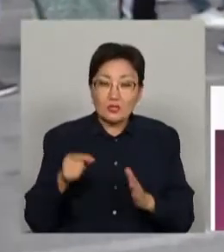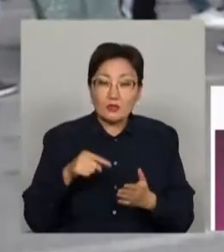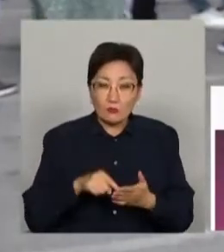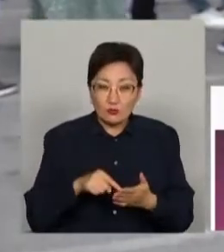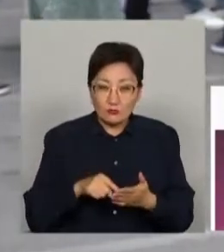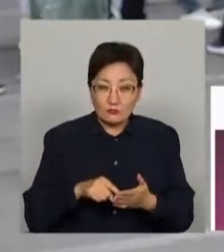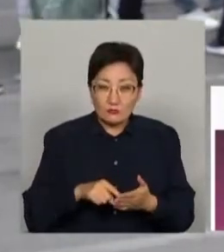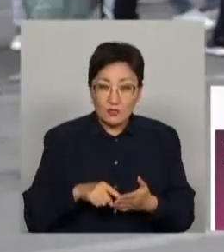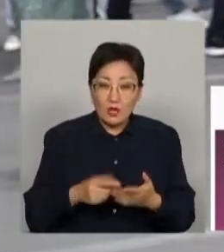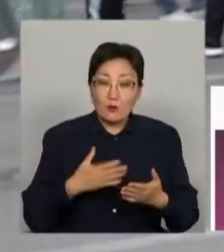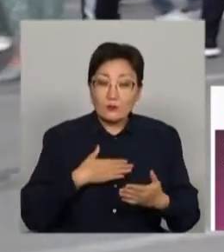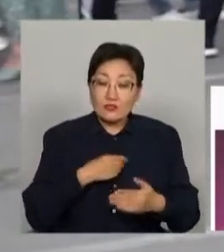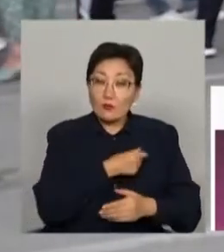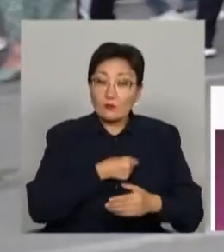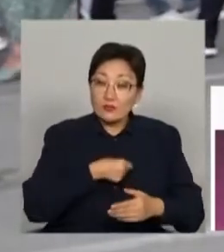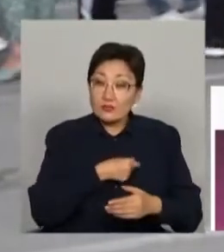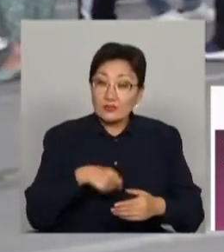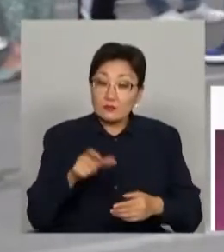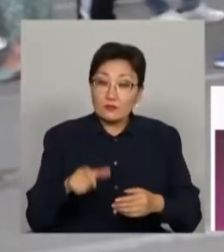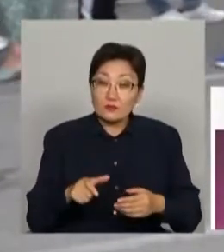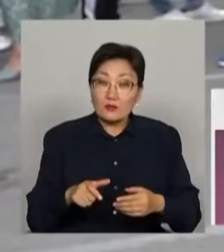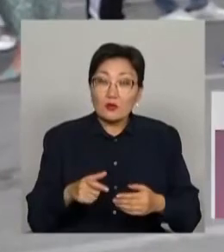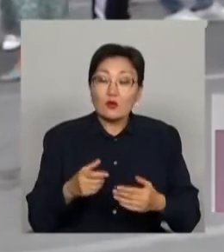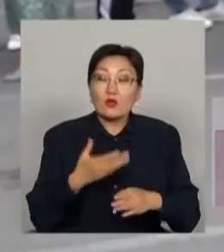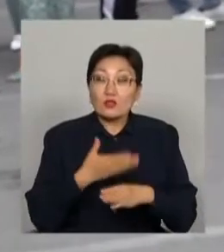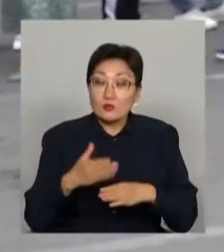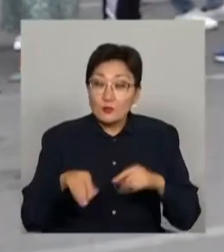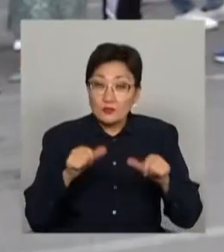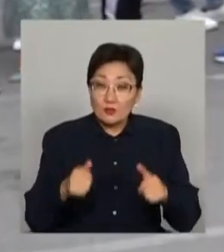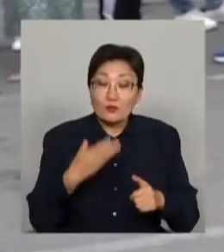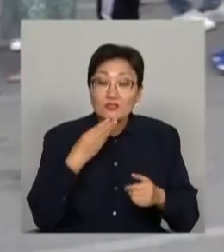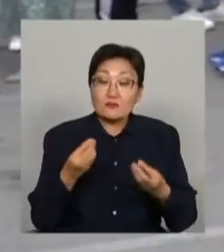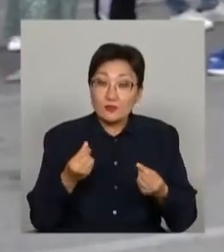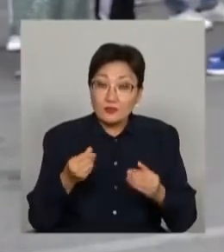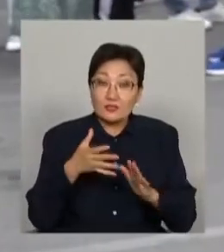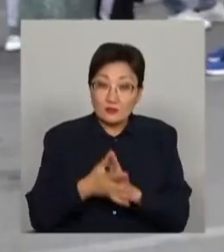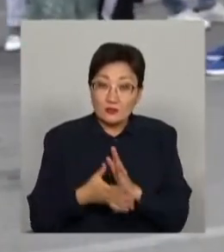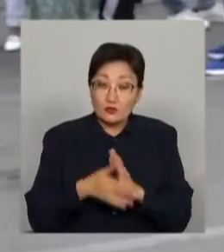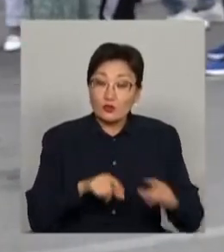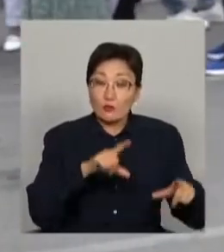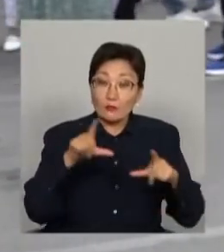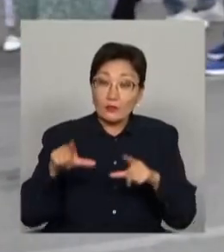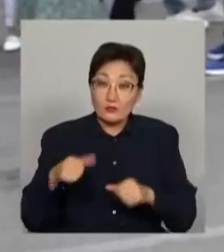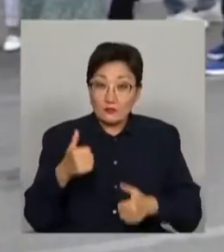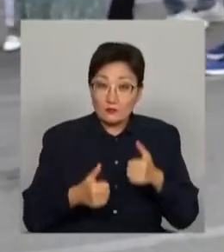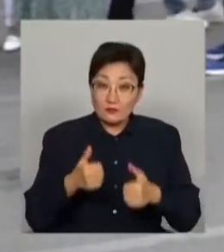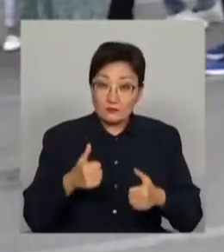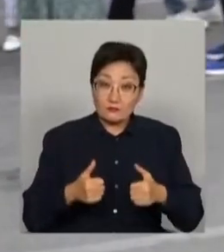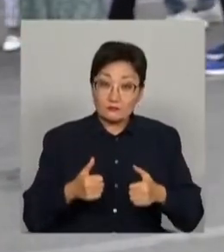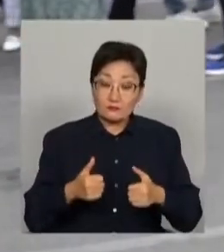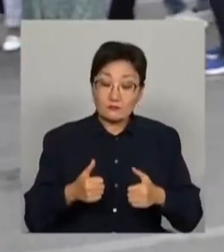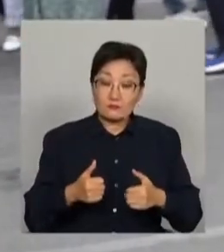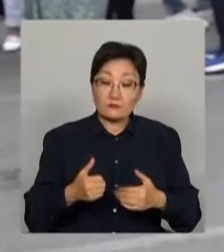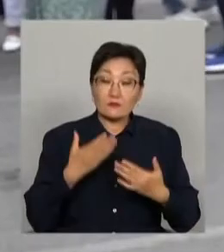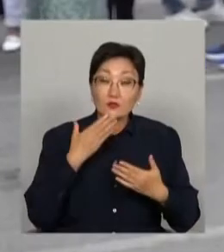отқанымыз. Біздің бапкерлердің өздері кейбірі несие алып өздері барып отыр. Міне мына бас бапкеріміз